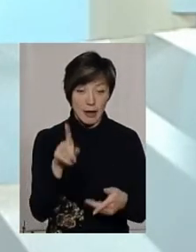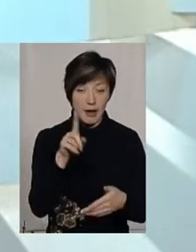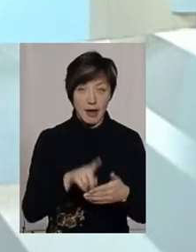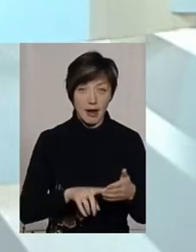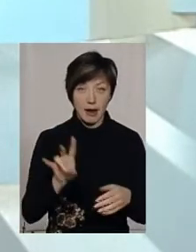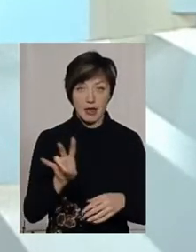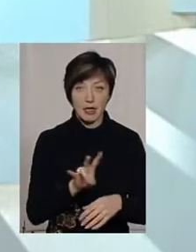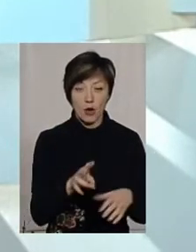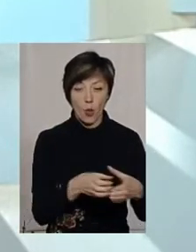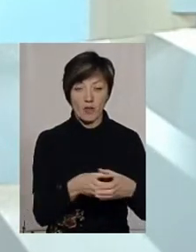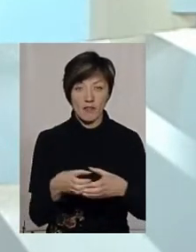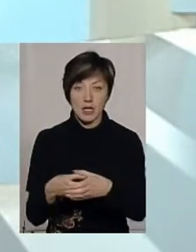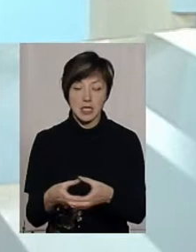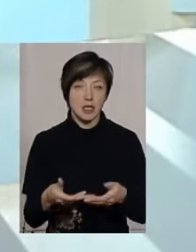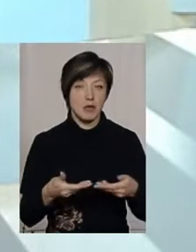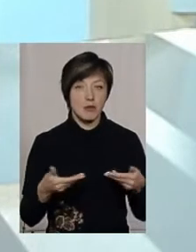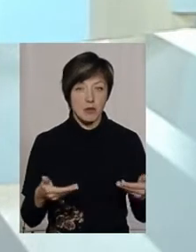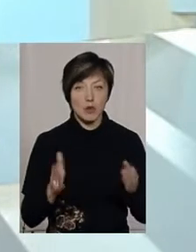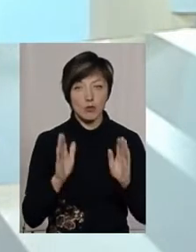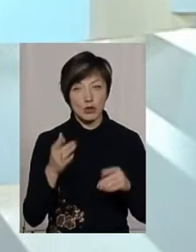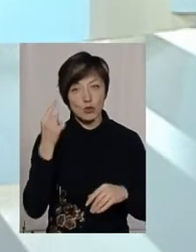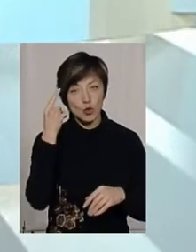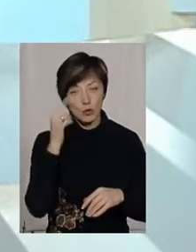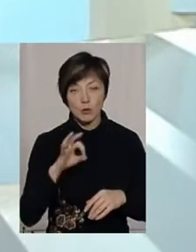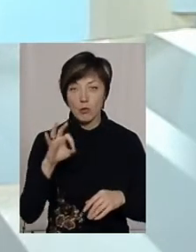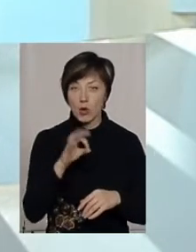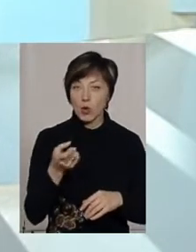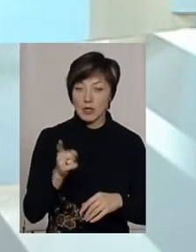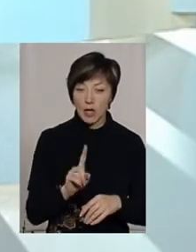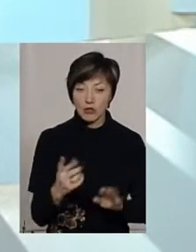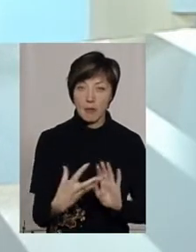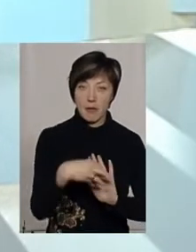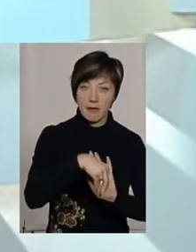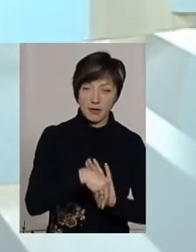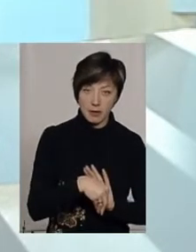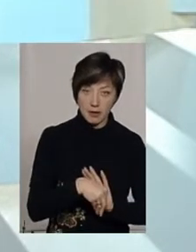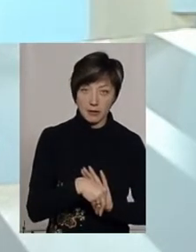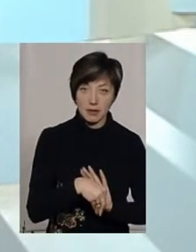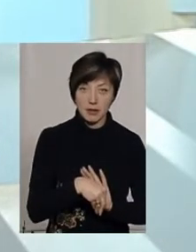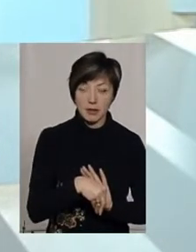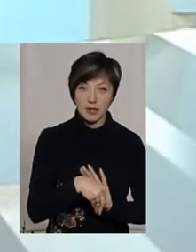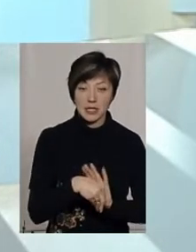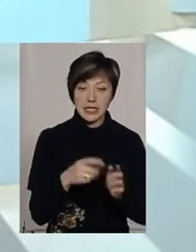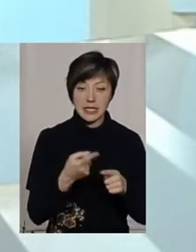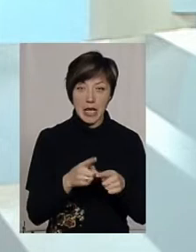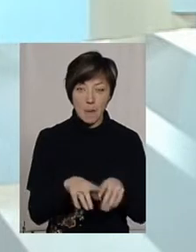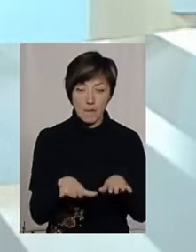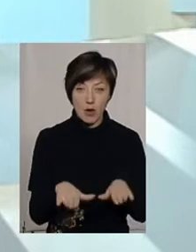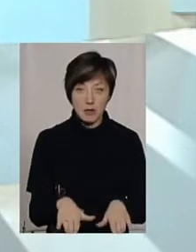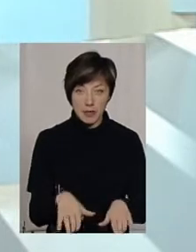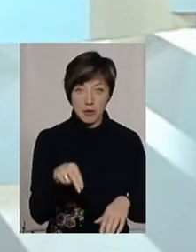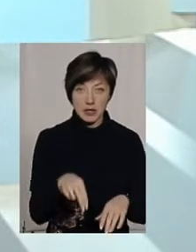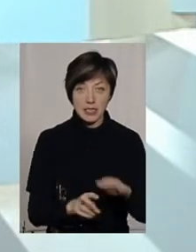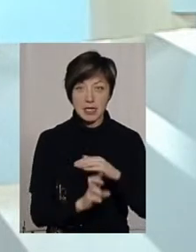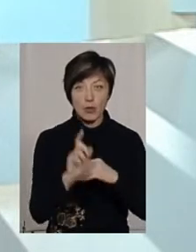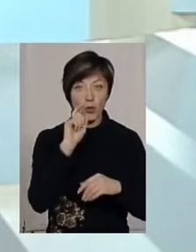релігійні конфесії. І ми будемо думати про те, як приєднати до цієї помісної чи